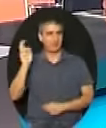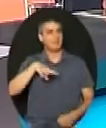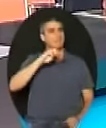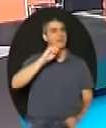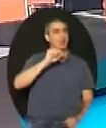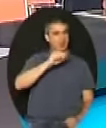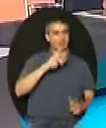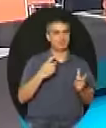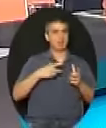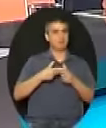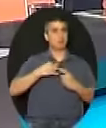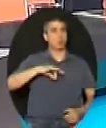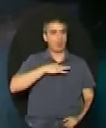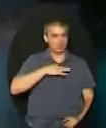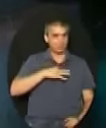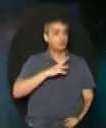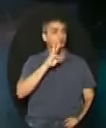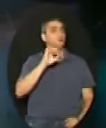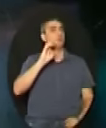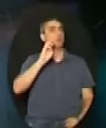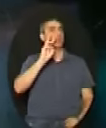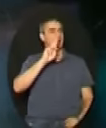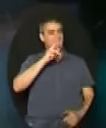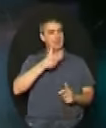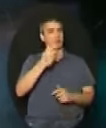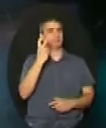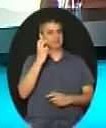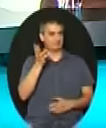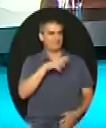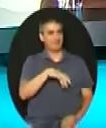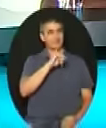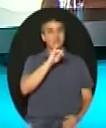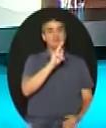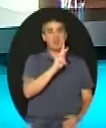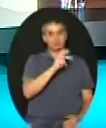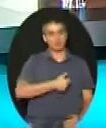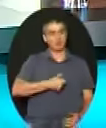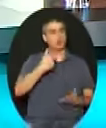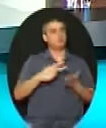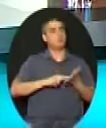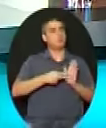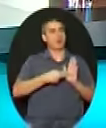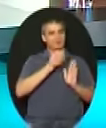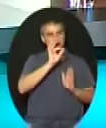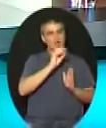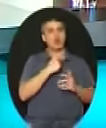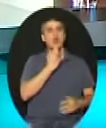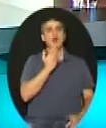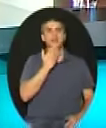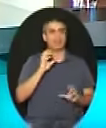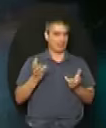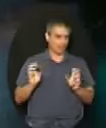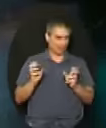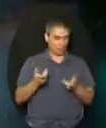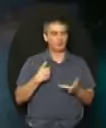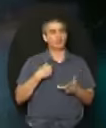אורן מכולנו, שמעון ריקלין, איש ערוץ 20, ויואב קרקובסקי, ראש הדסק הפוליטי בכל ישראל.